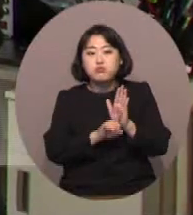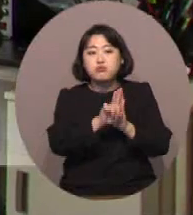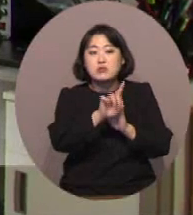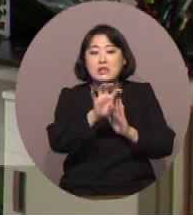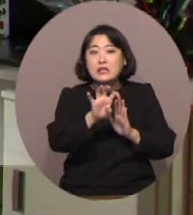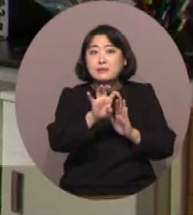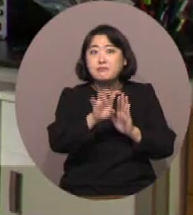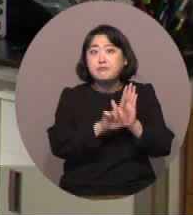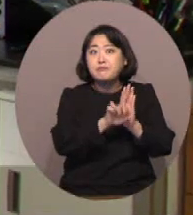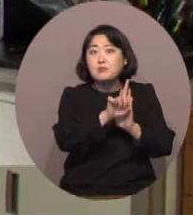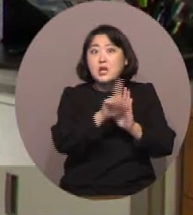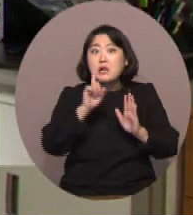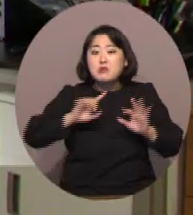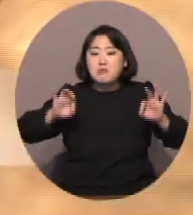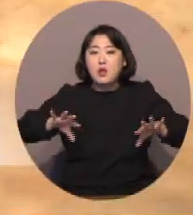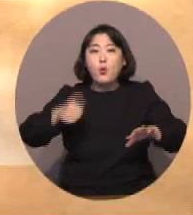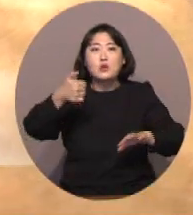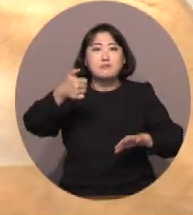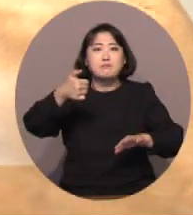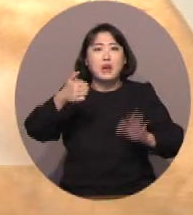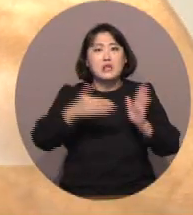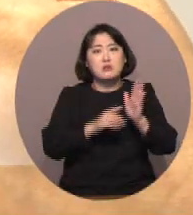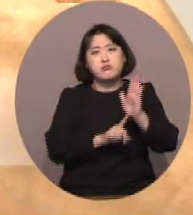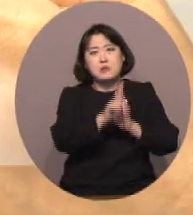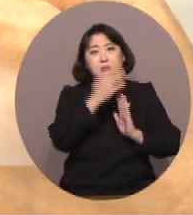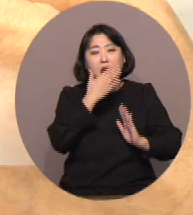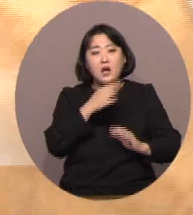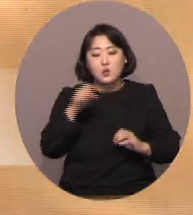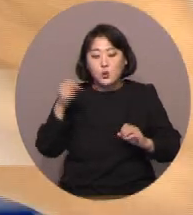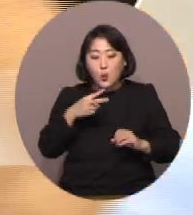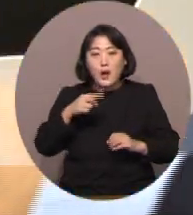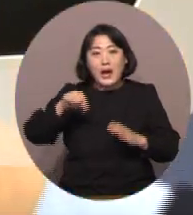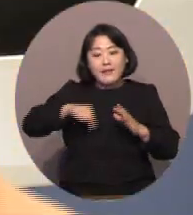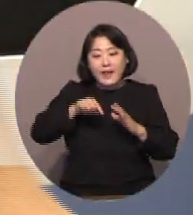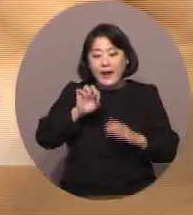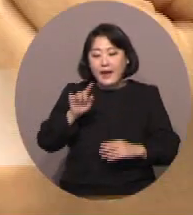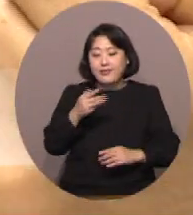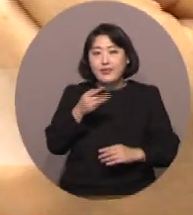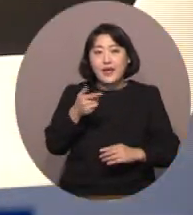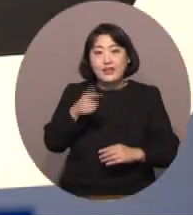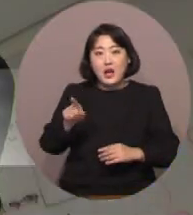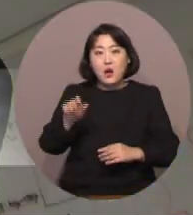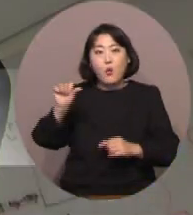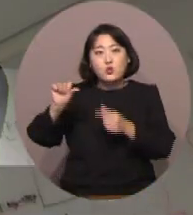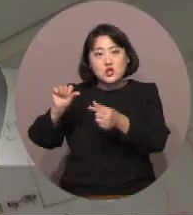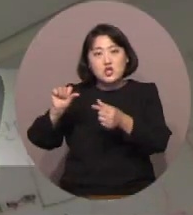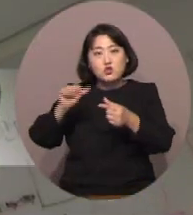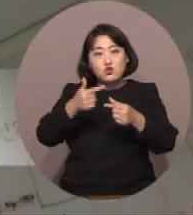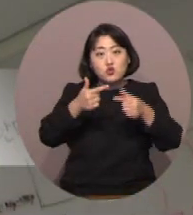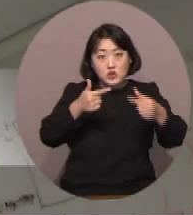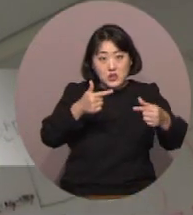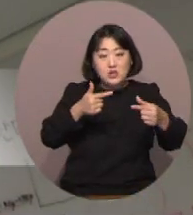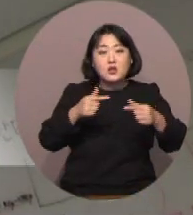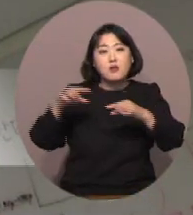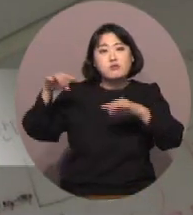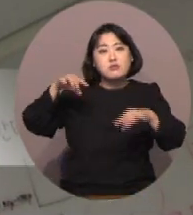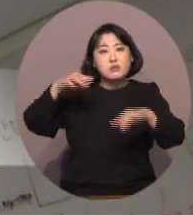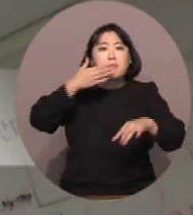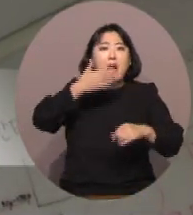만에 50도까지 상승합니다. 투명 안테나가 내장돼 있어 5G, 6G 등의 무선 통신도